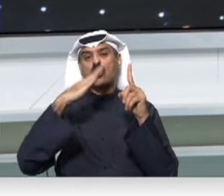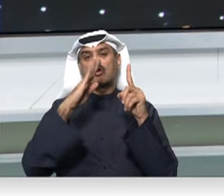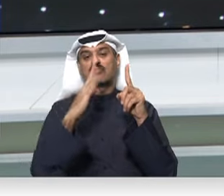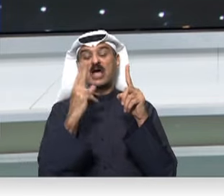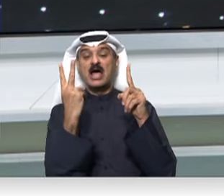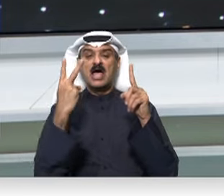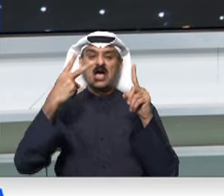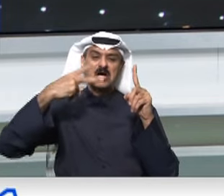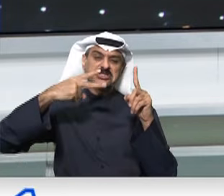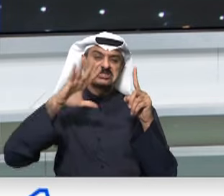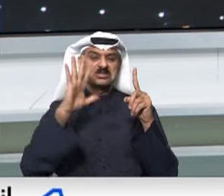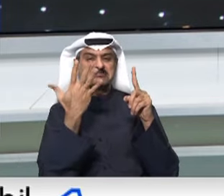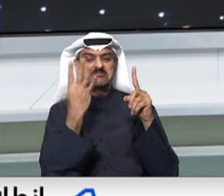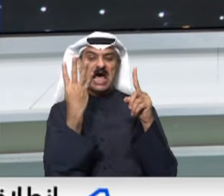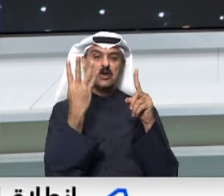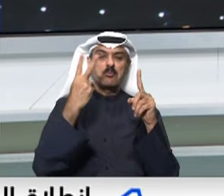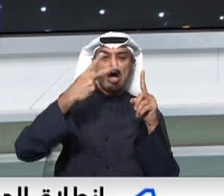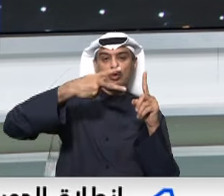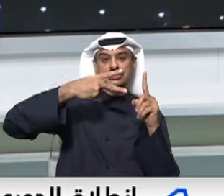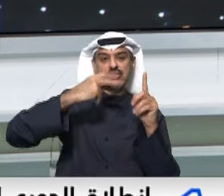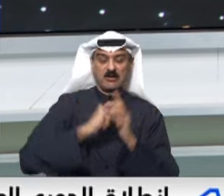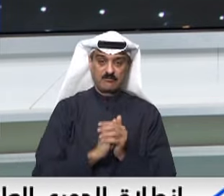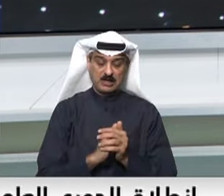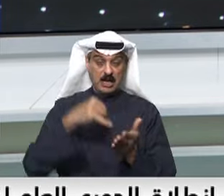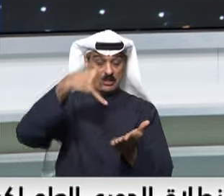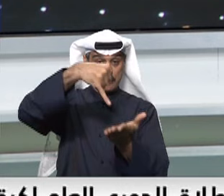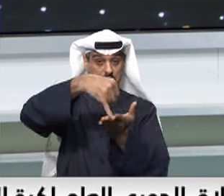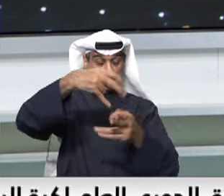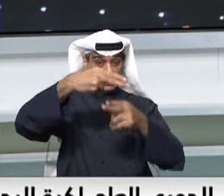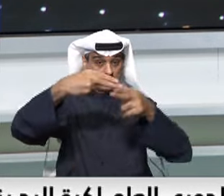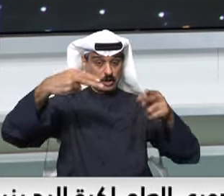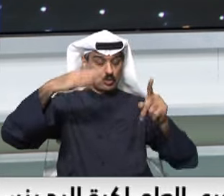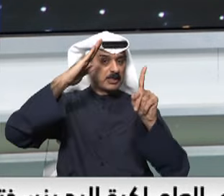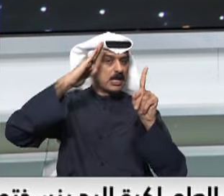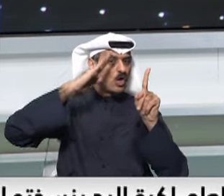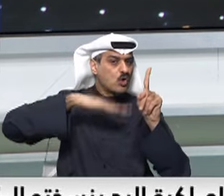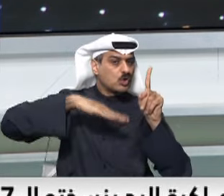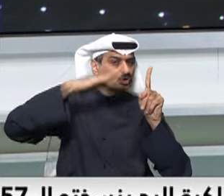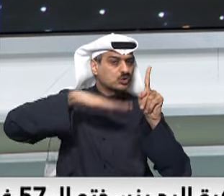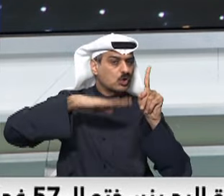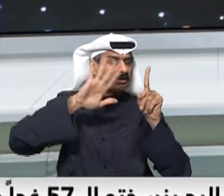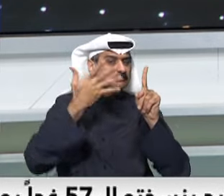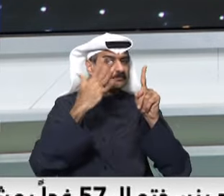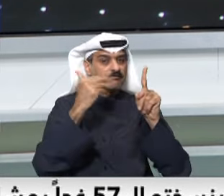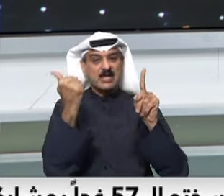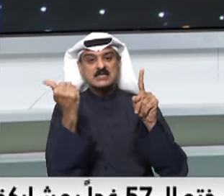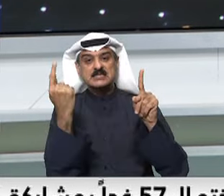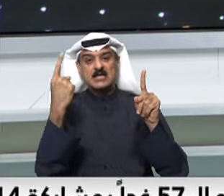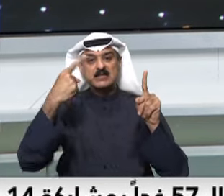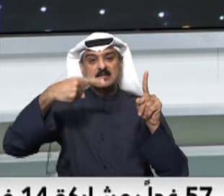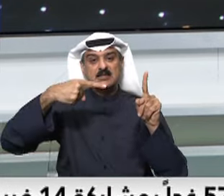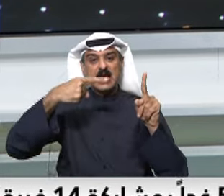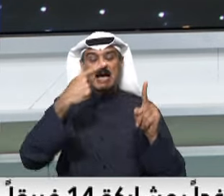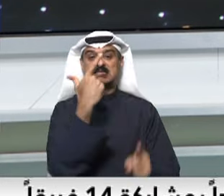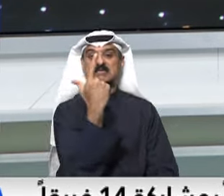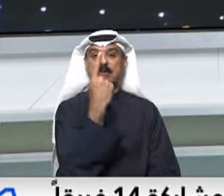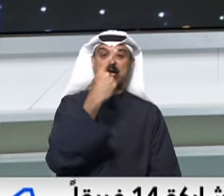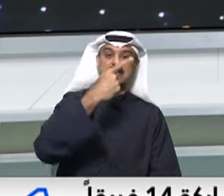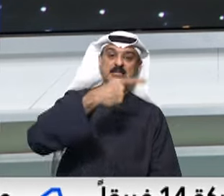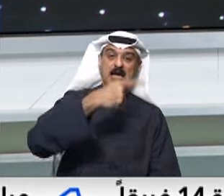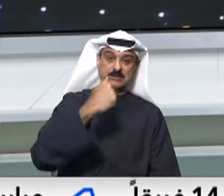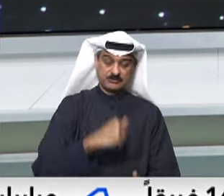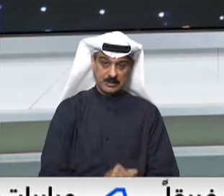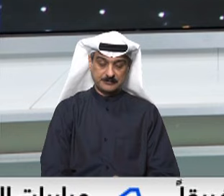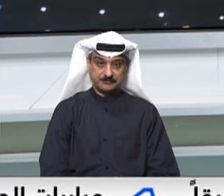بين 20 إلى 24 درجة مئوية في مدينة الكويت، بالنسبة للصغرى متفاوتة ما بين 16 إلى 17 درجة